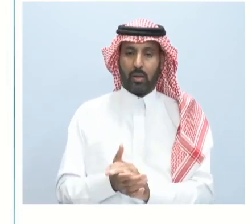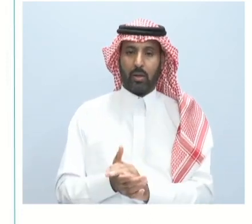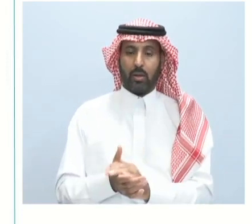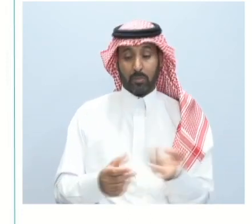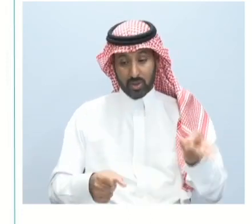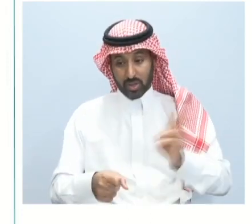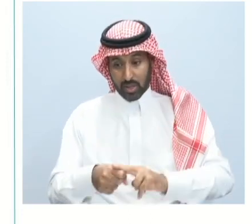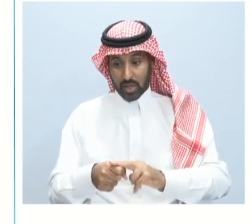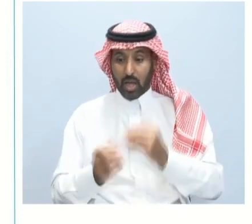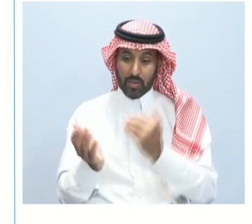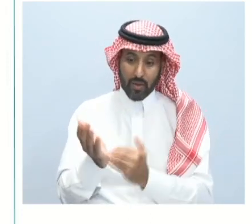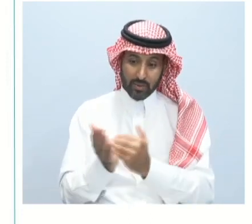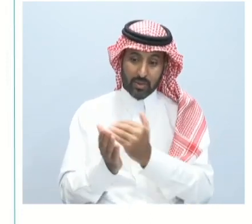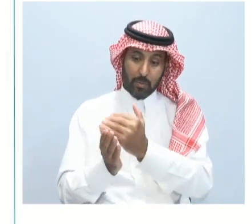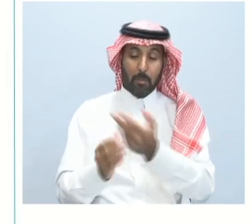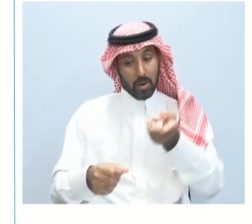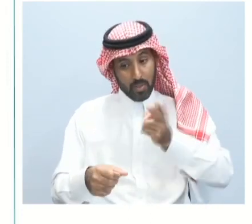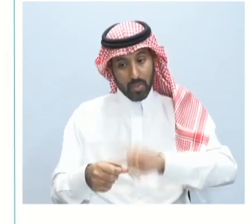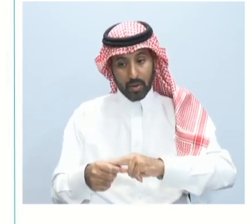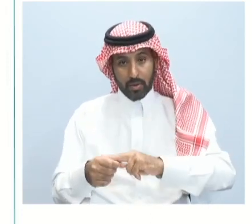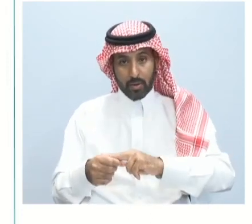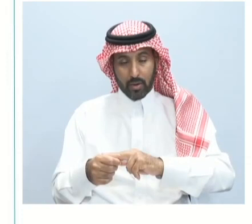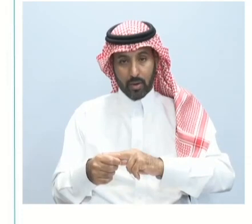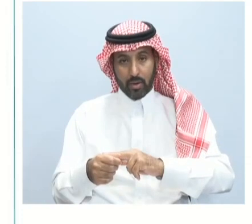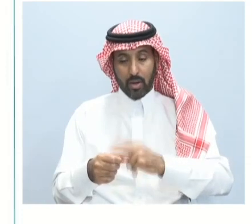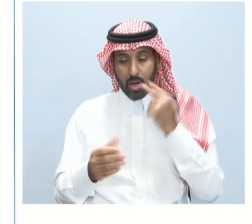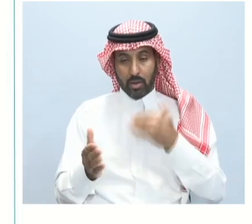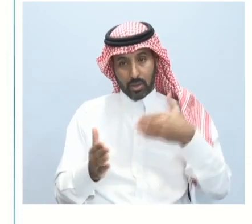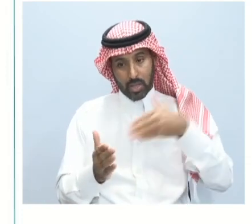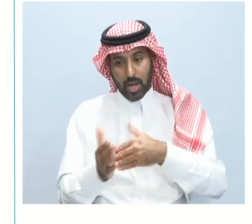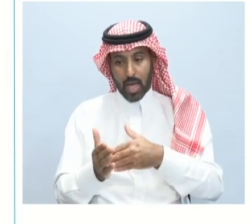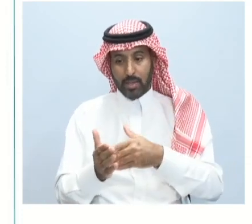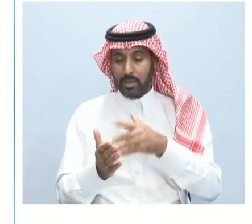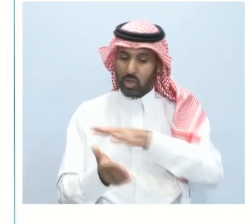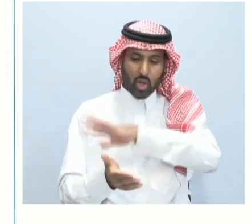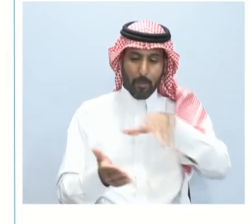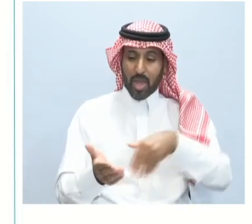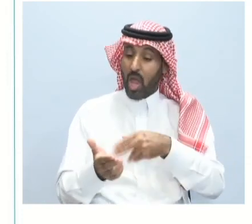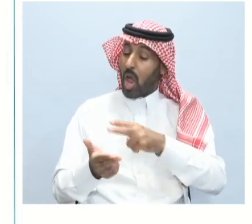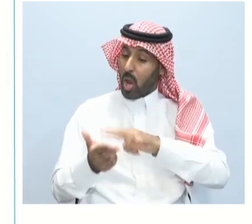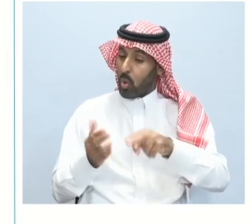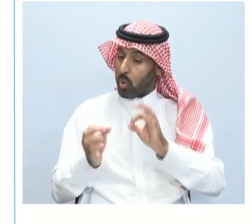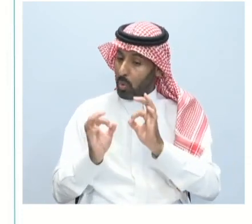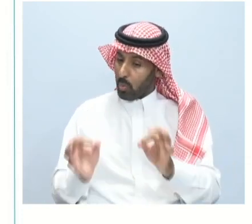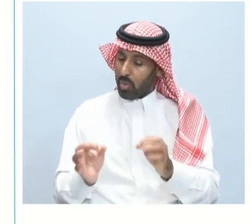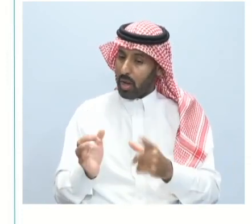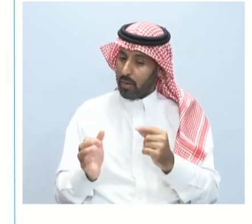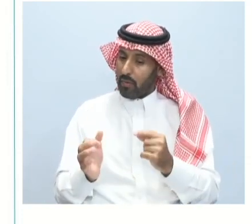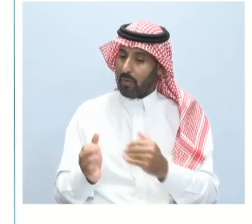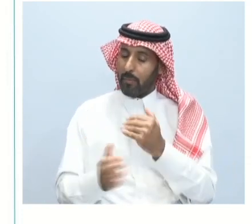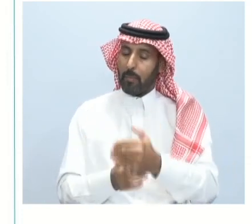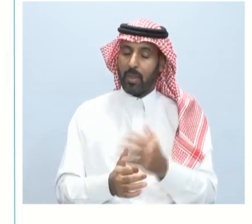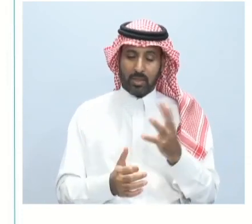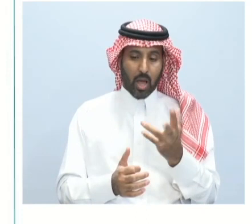بتكرار الخطوات هذه مجددا لحتى نصل الى جميع الحلول المثلى باستخدام